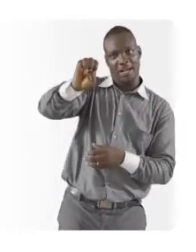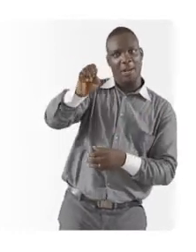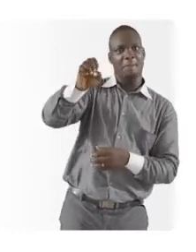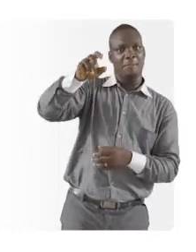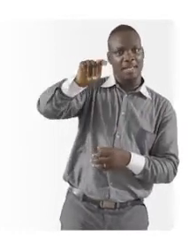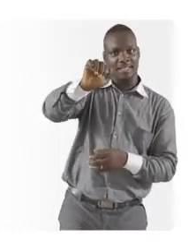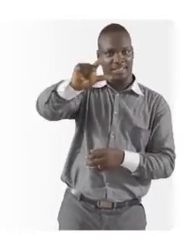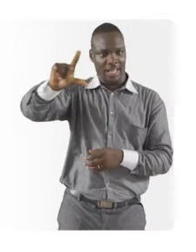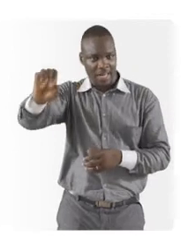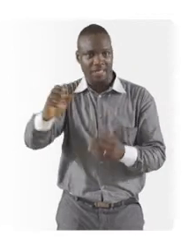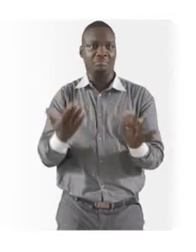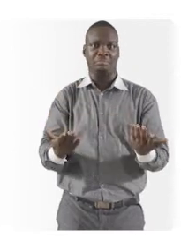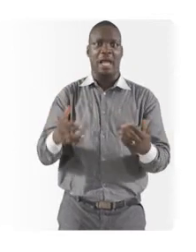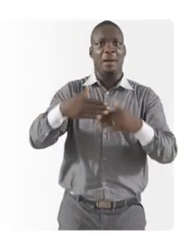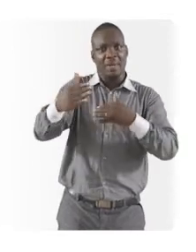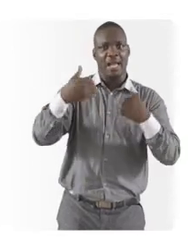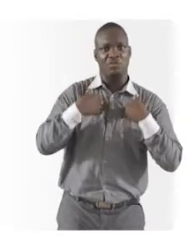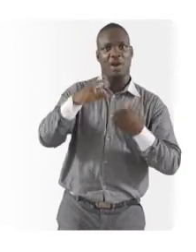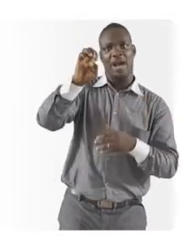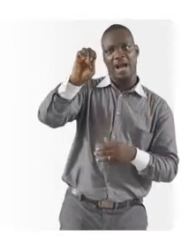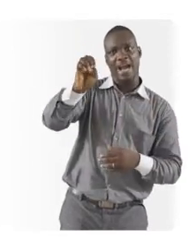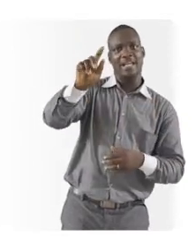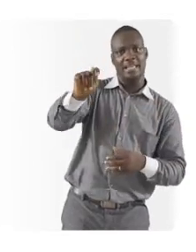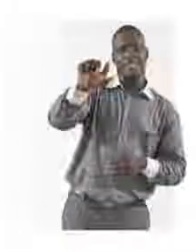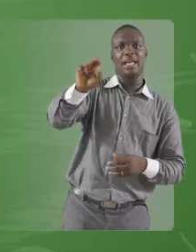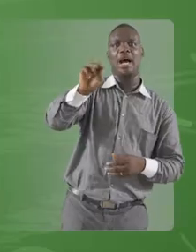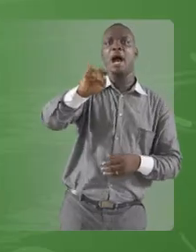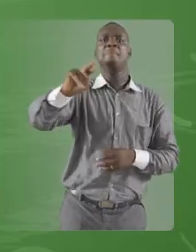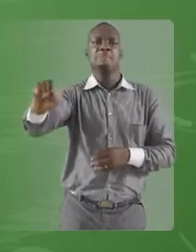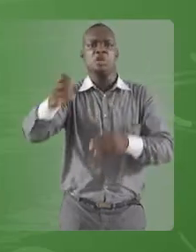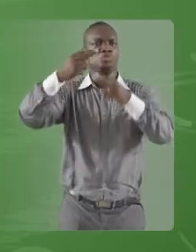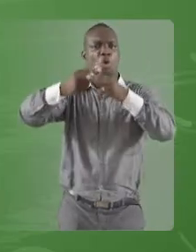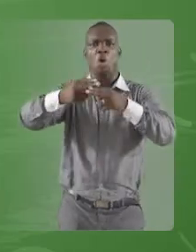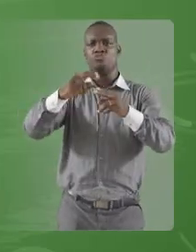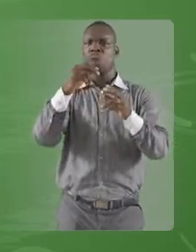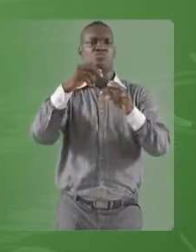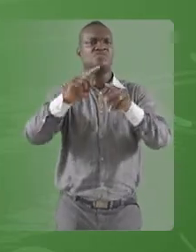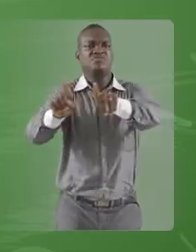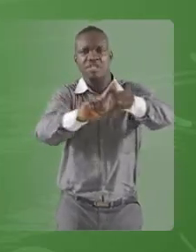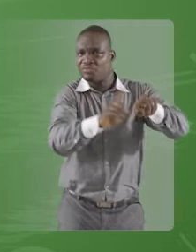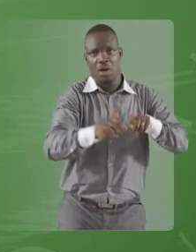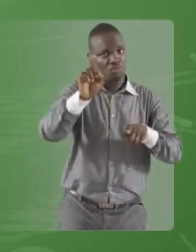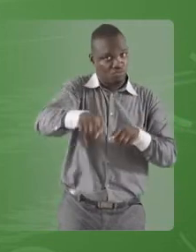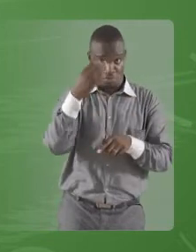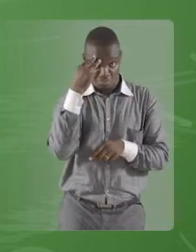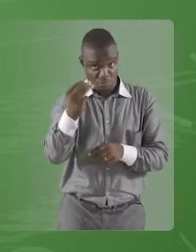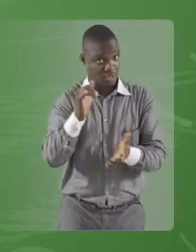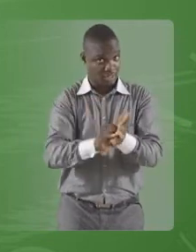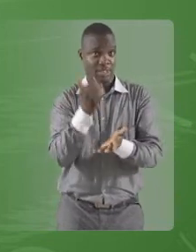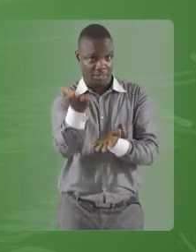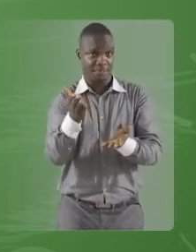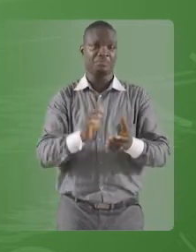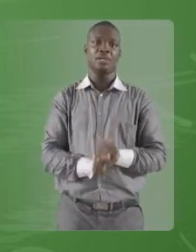ensuite, nous voyons l'étamine, le stigmate et autres. Alors, petit 3, analyse des